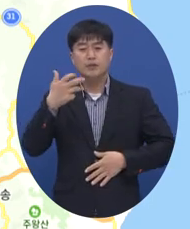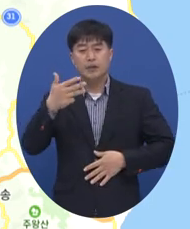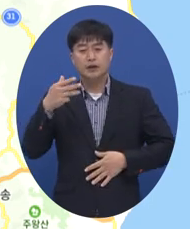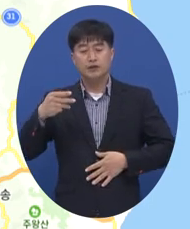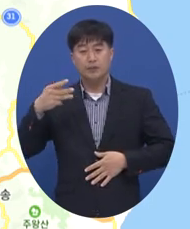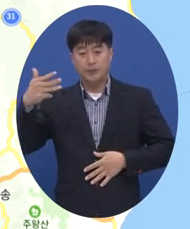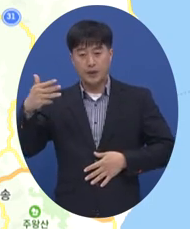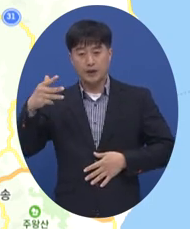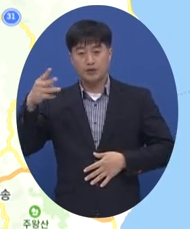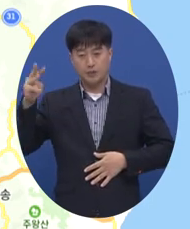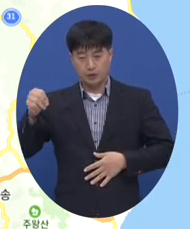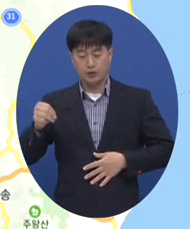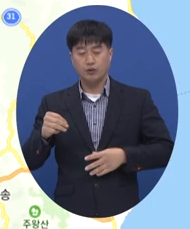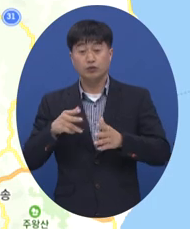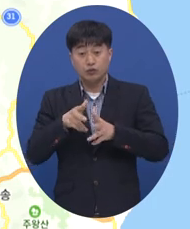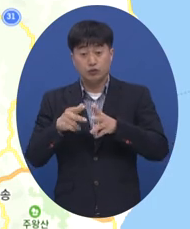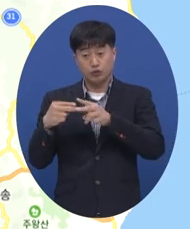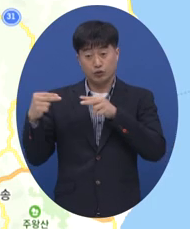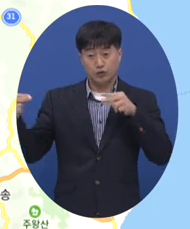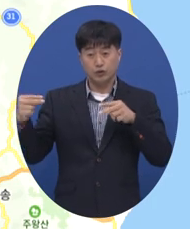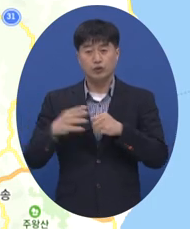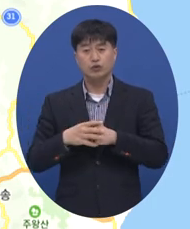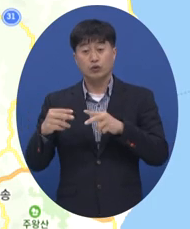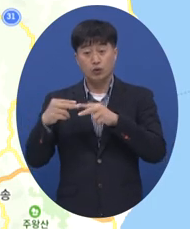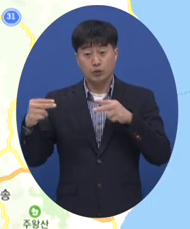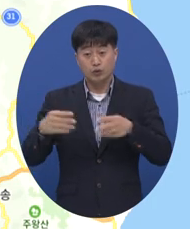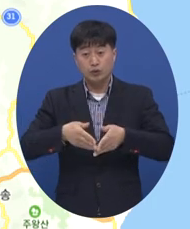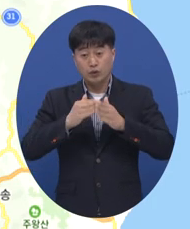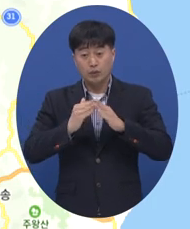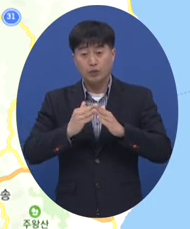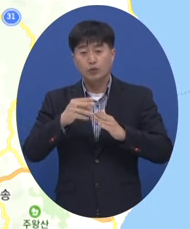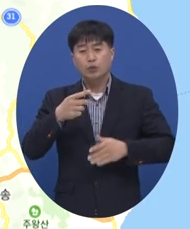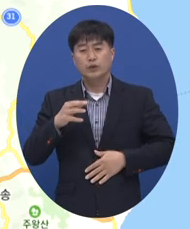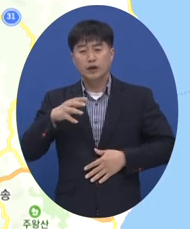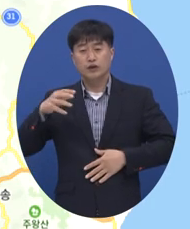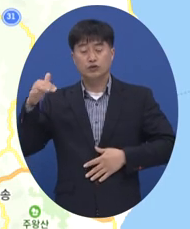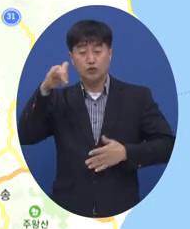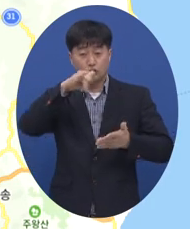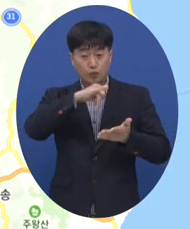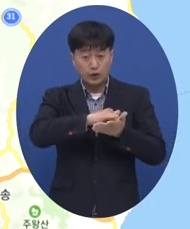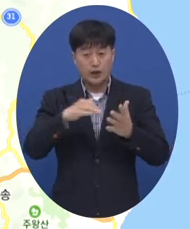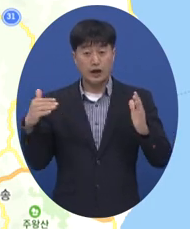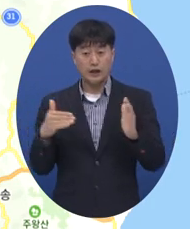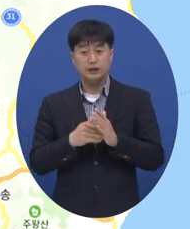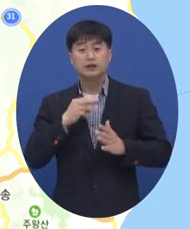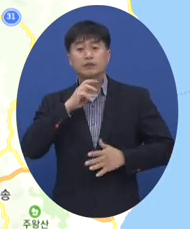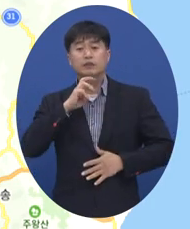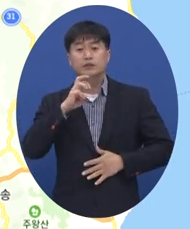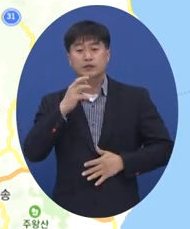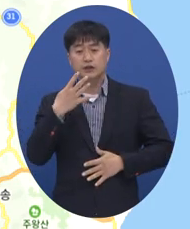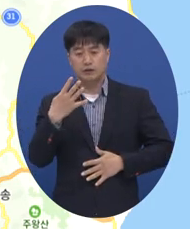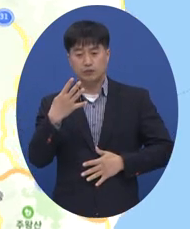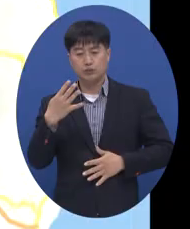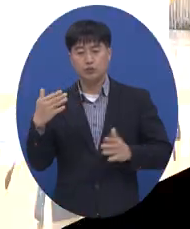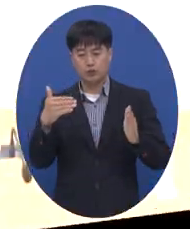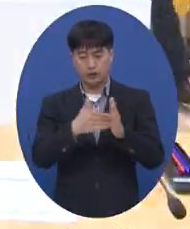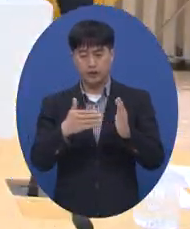78.8km 철도 노선입니다. 철도가 깔리면 동탄에서 청주공항까지 단 34분 만에 주파할 수